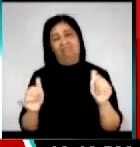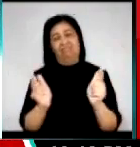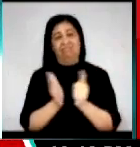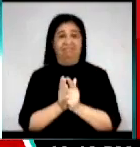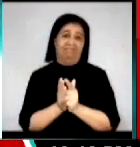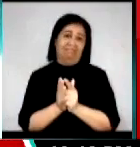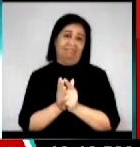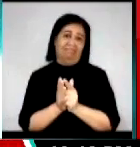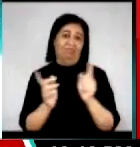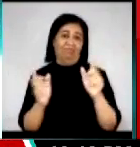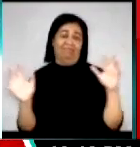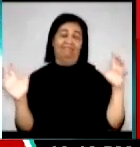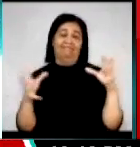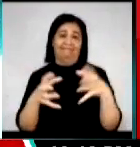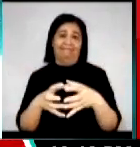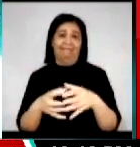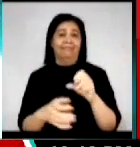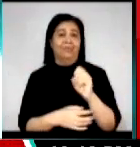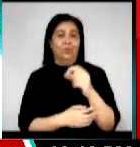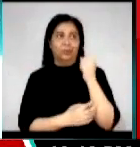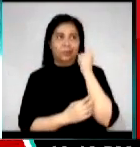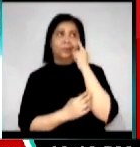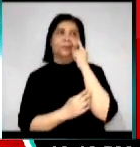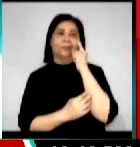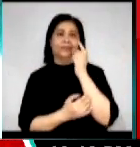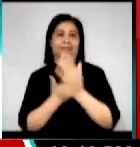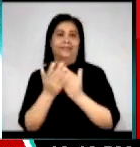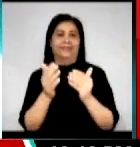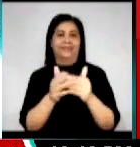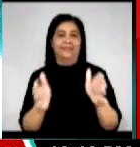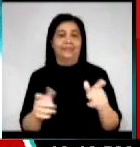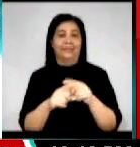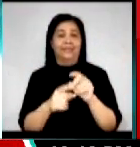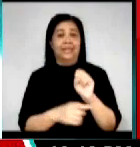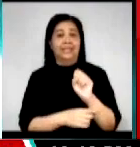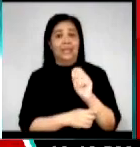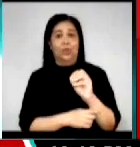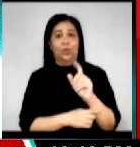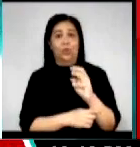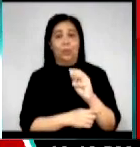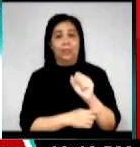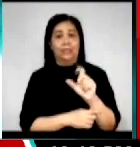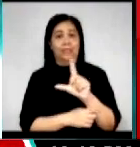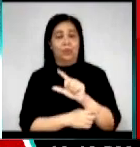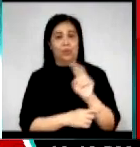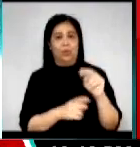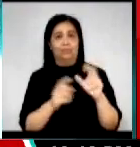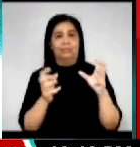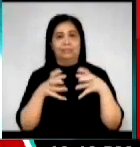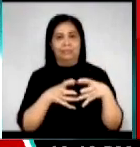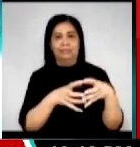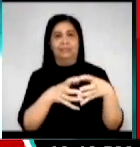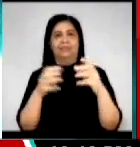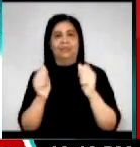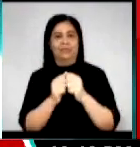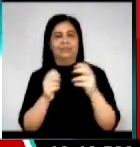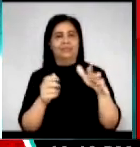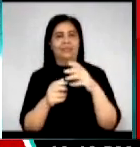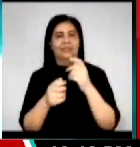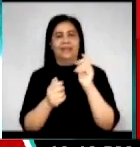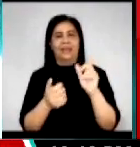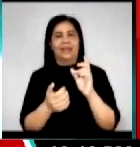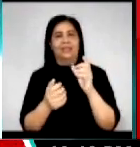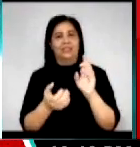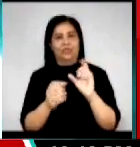mass gatherings. Kaya naisipan ng ilang estudyante sa Santo Tomas La Union na magsama-sama para ilapit ang drum and lyre music sa